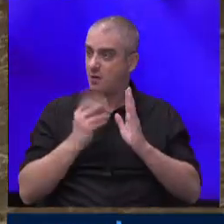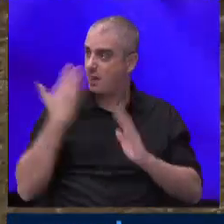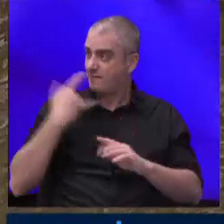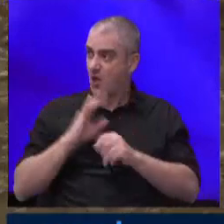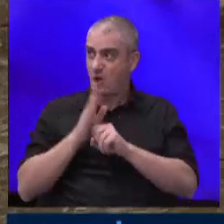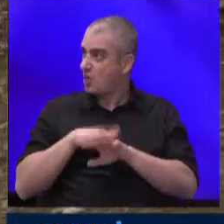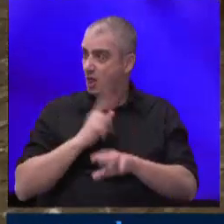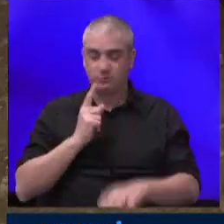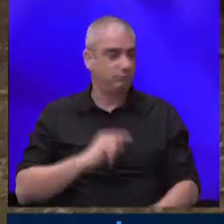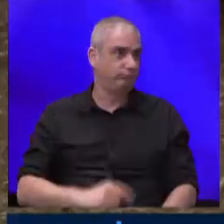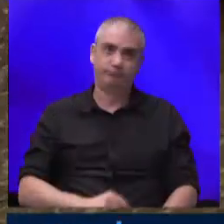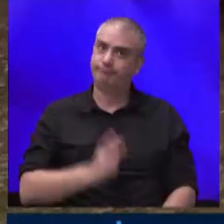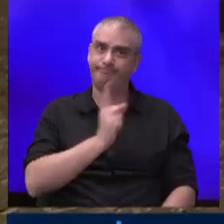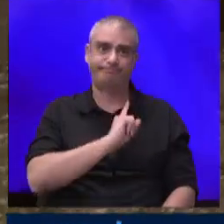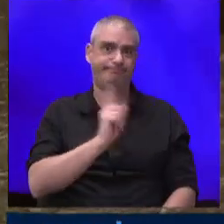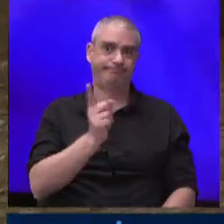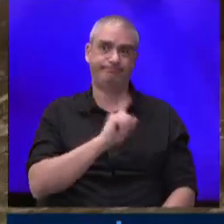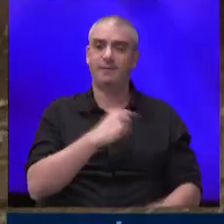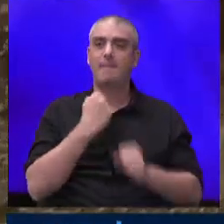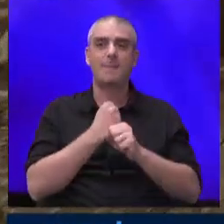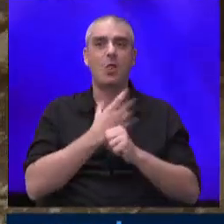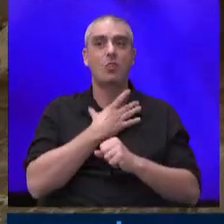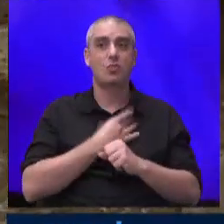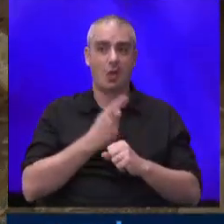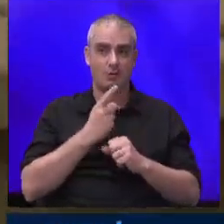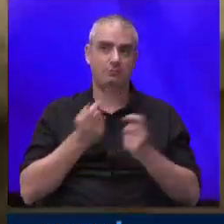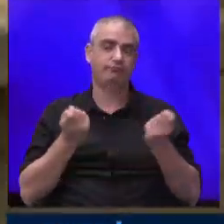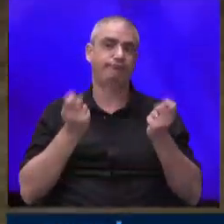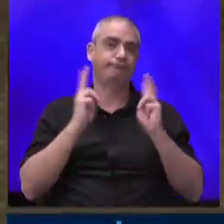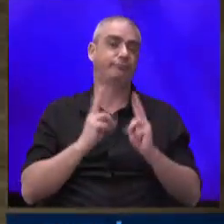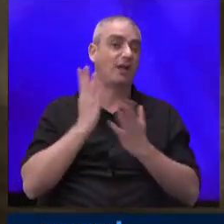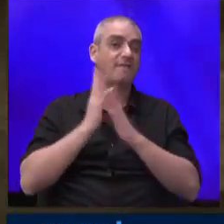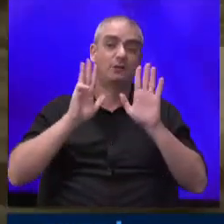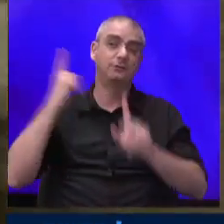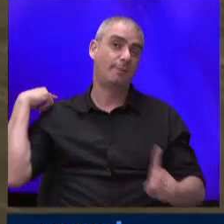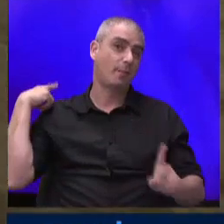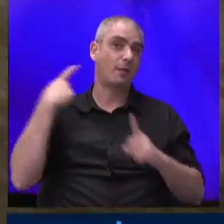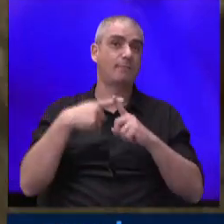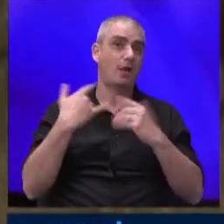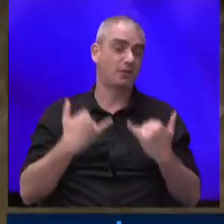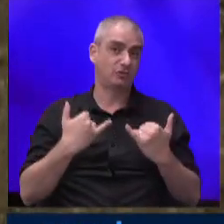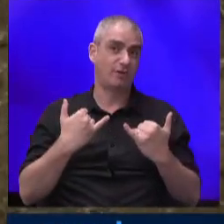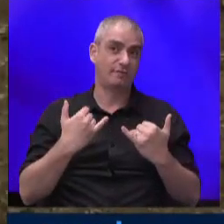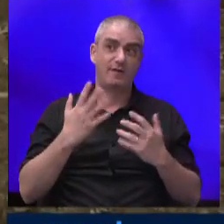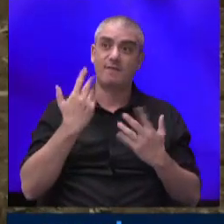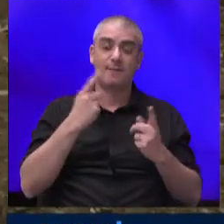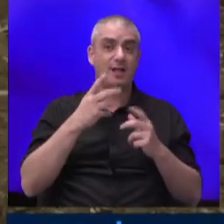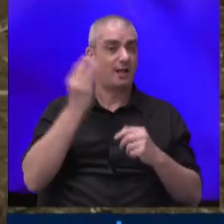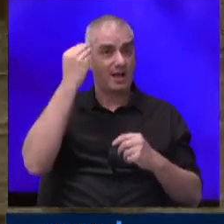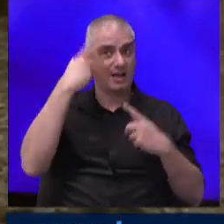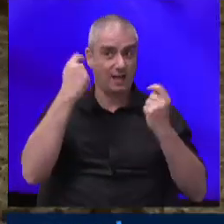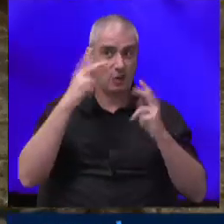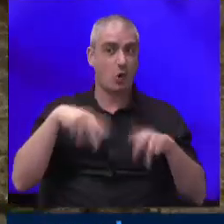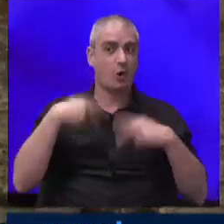לא. פעילויות תנועות הנוער מושבתות מחודש ספטמבר, ובשעה שמערכת החינוך חוזרת בהדרגה